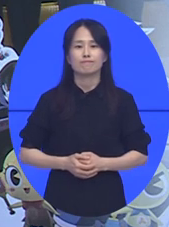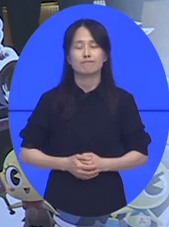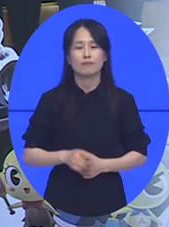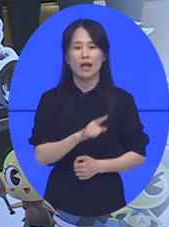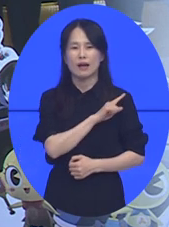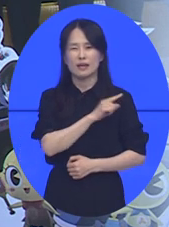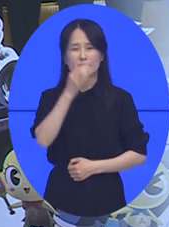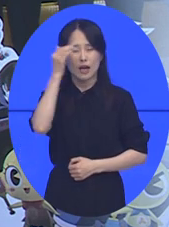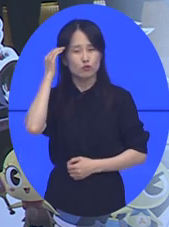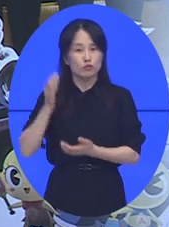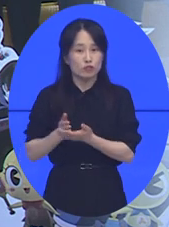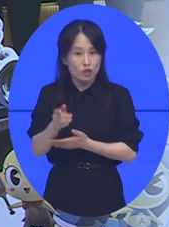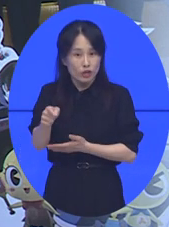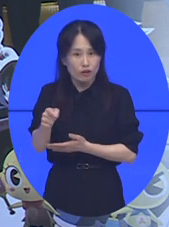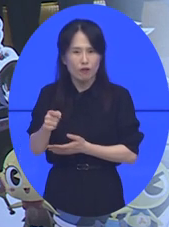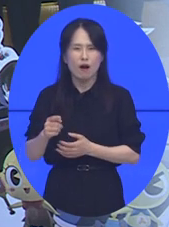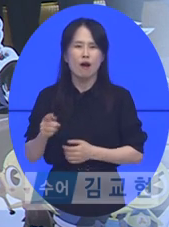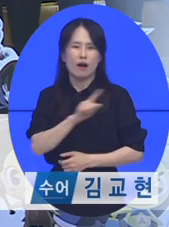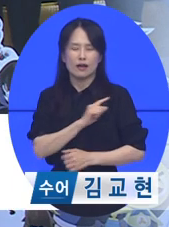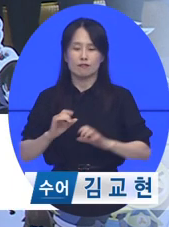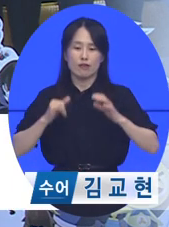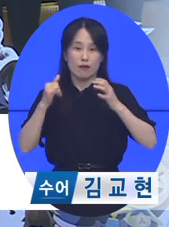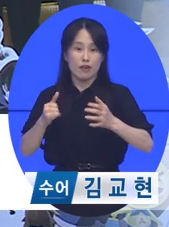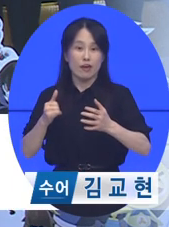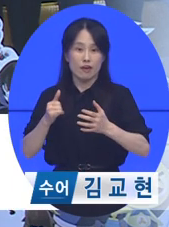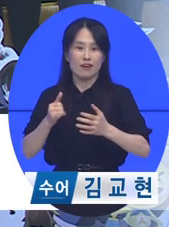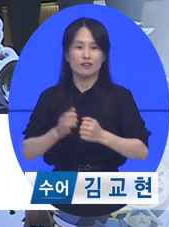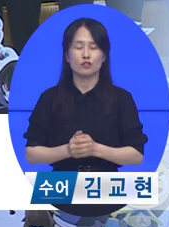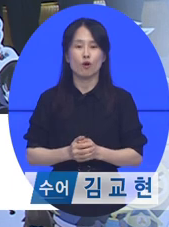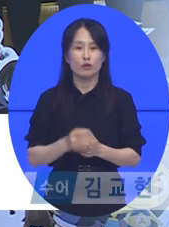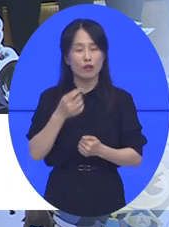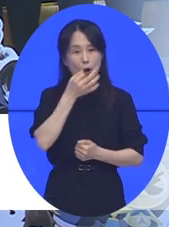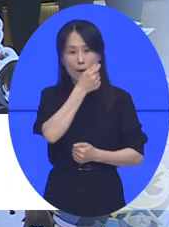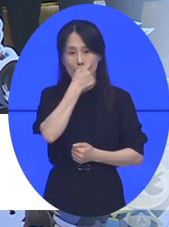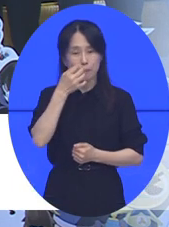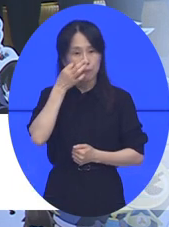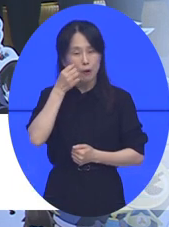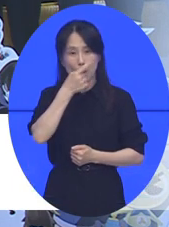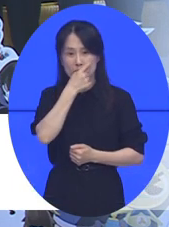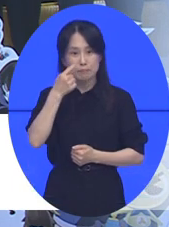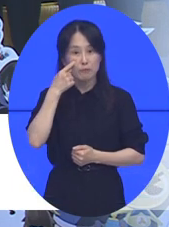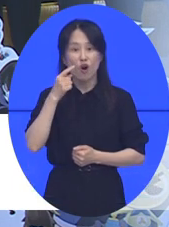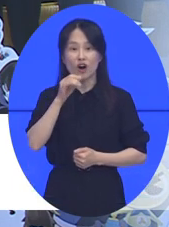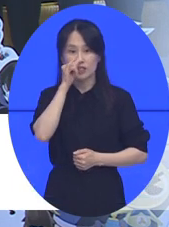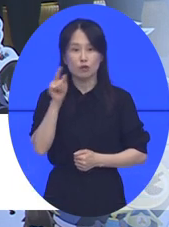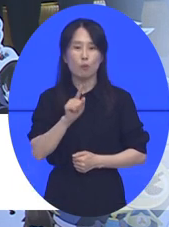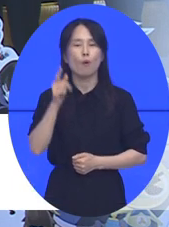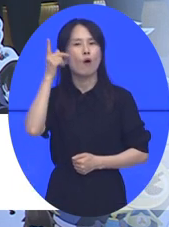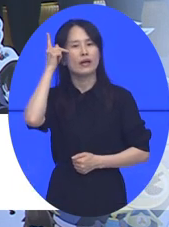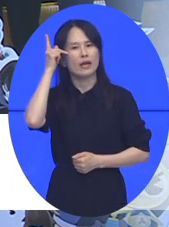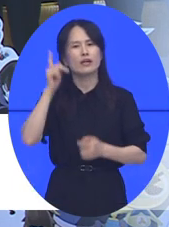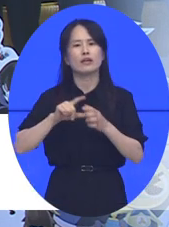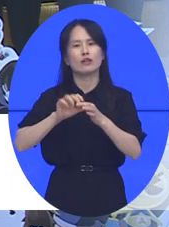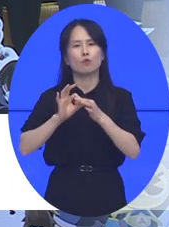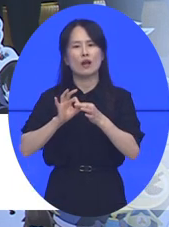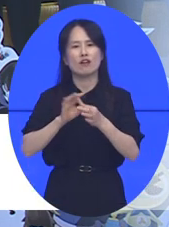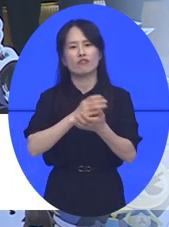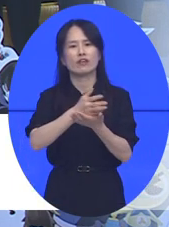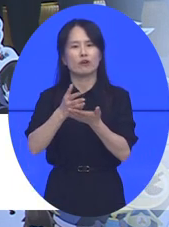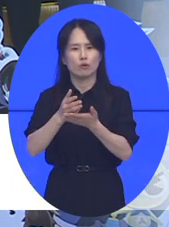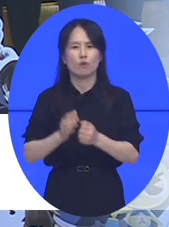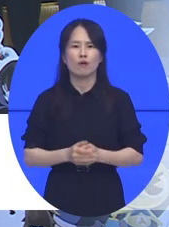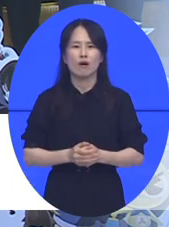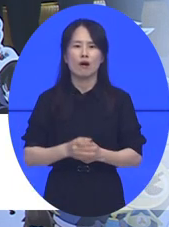가장 한국적인 것이 가장 세계적이라는 말을 여실히 증명하는 것이 있습니다. 바로 K 콘텐츠인데요. 요즘은